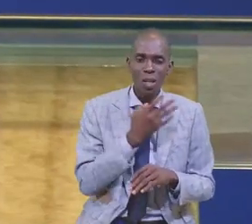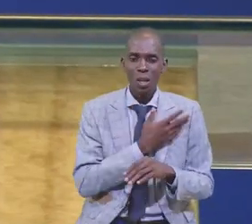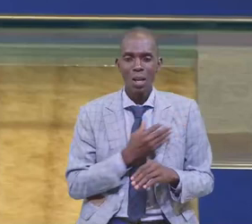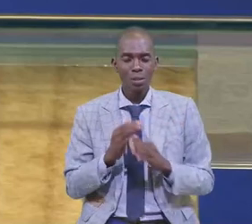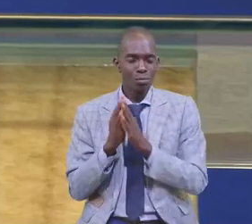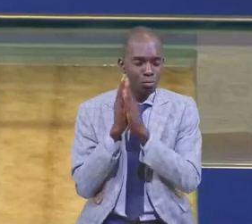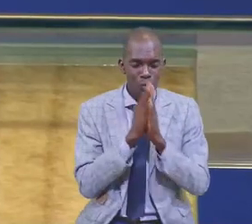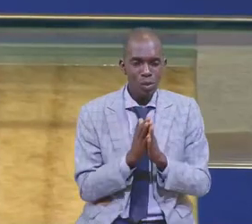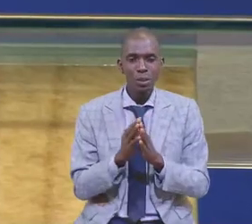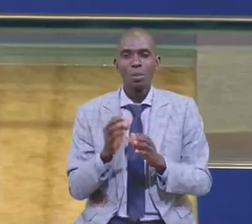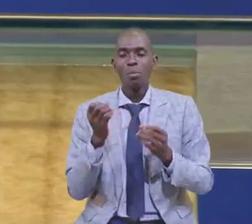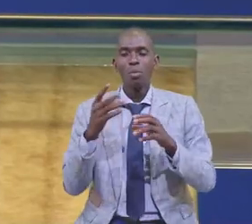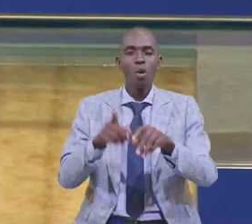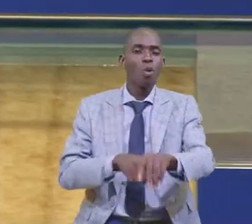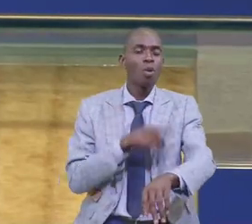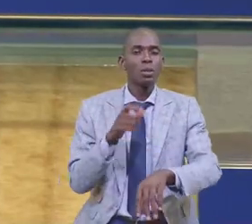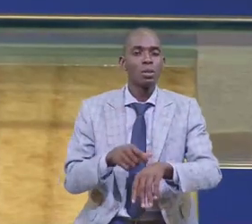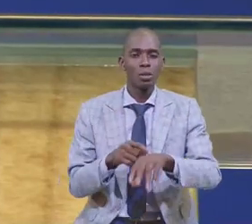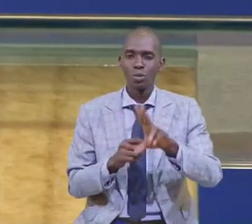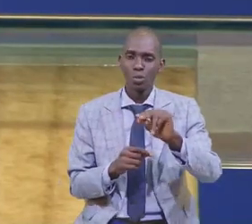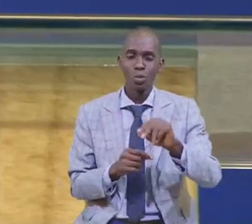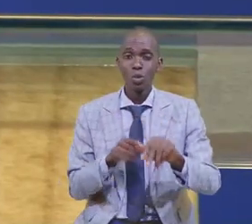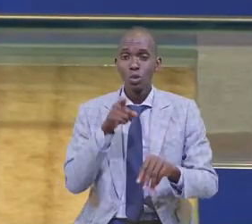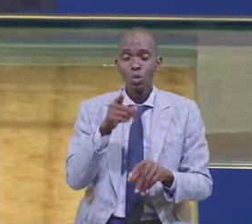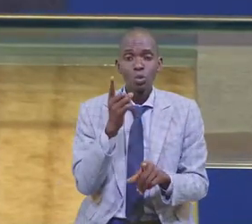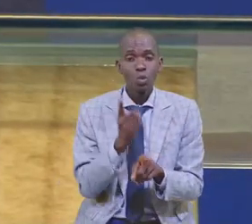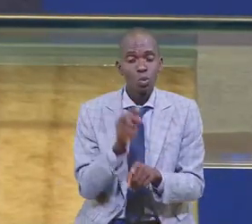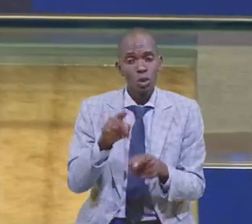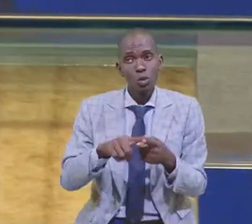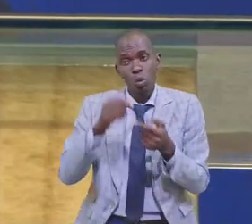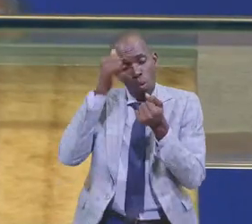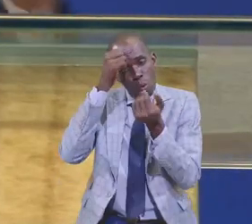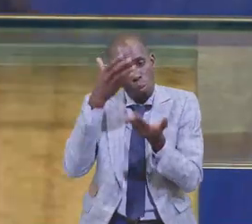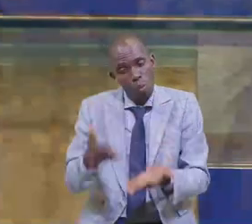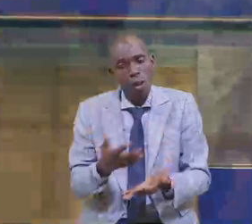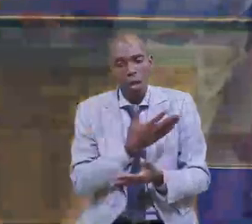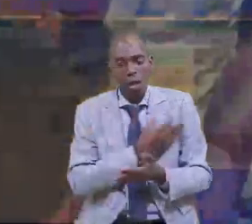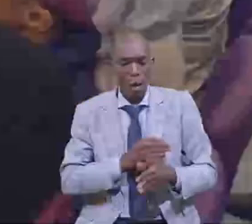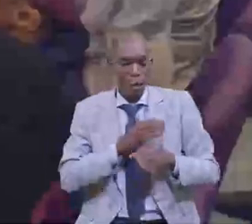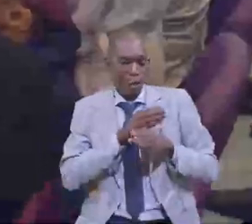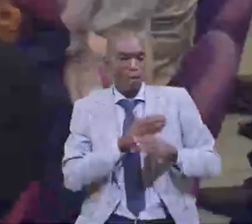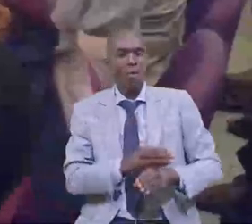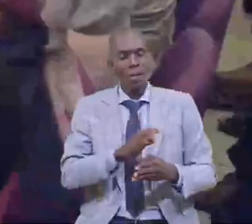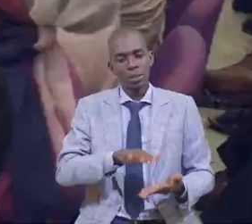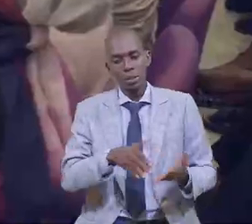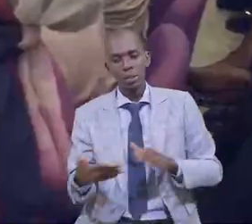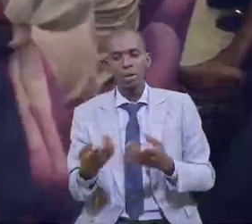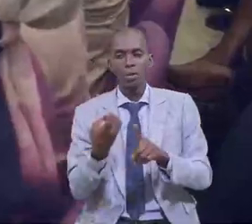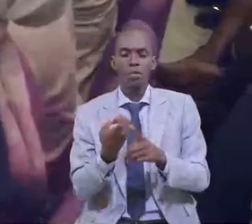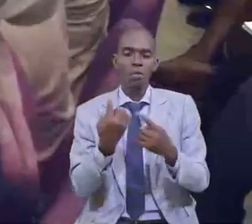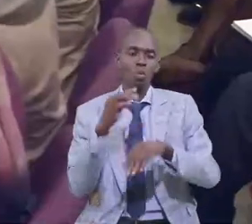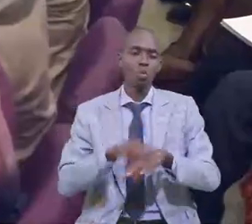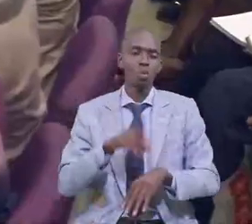parler en langue. Il faut seulement rectifier votre voix et la mort évitable va